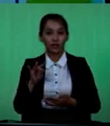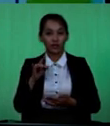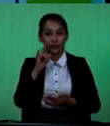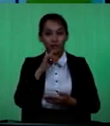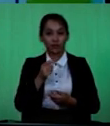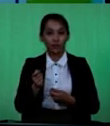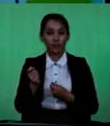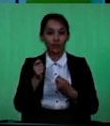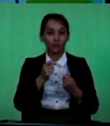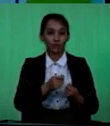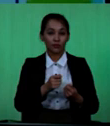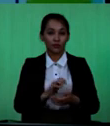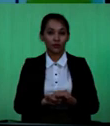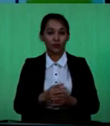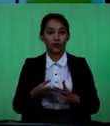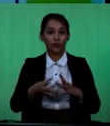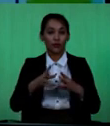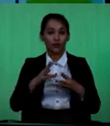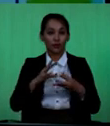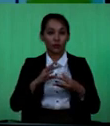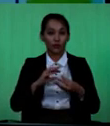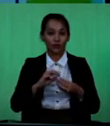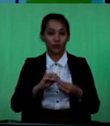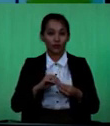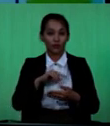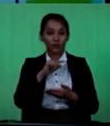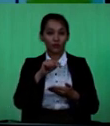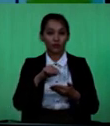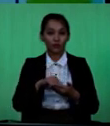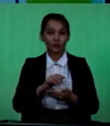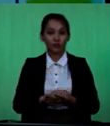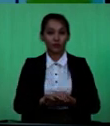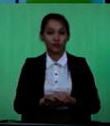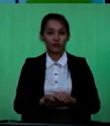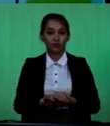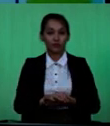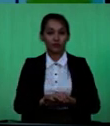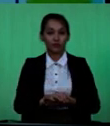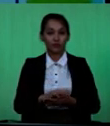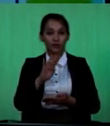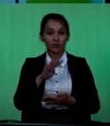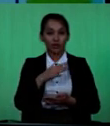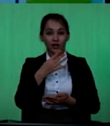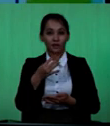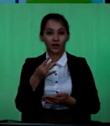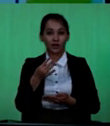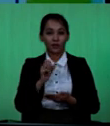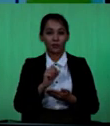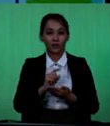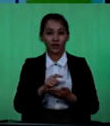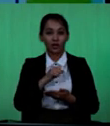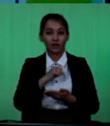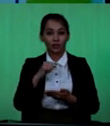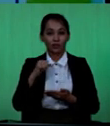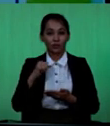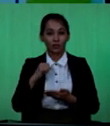kelinibdi. Jami bo'lgani noma'lum. Keling, bu jadvalli masalaga